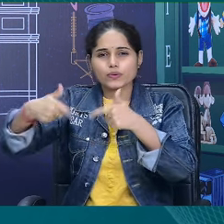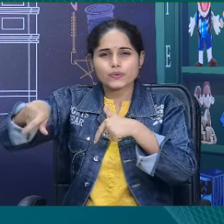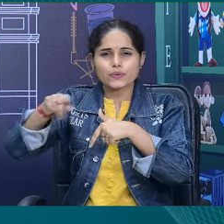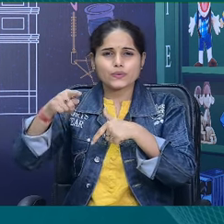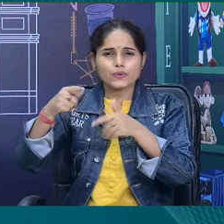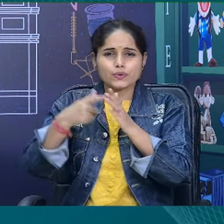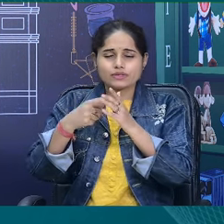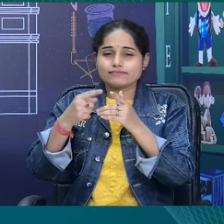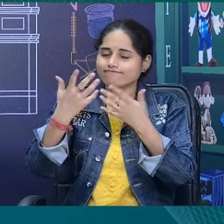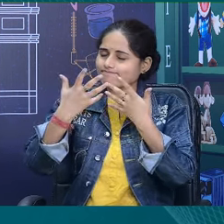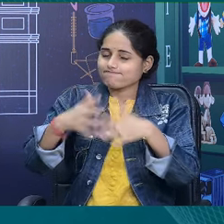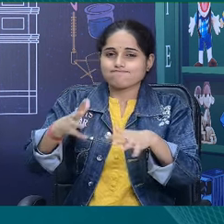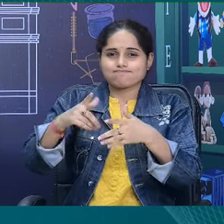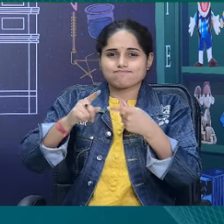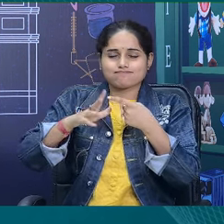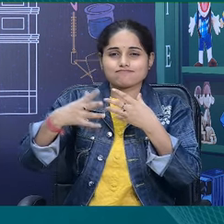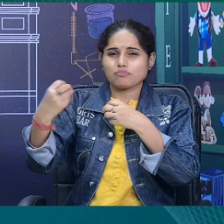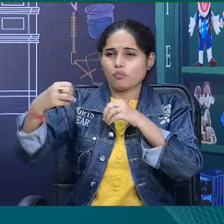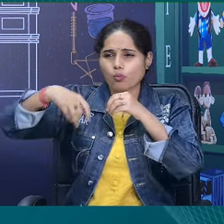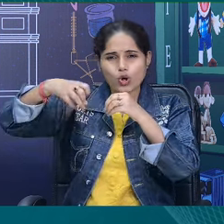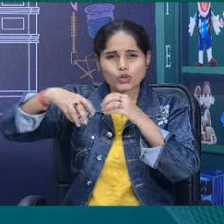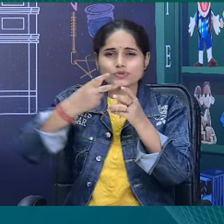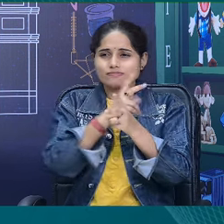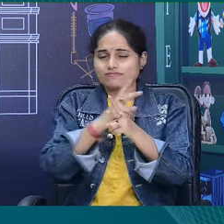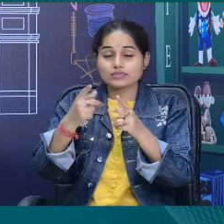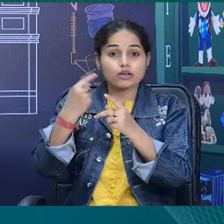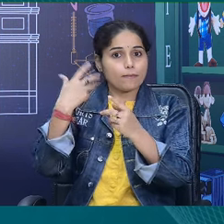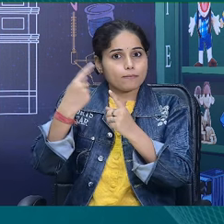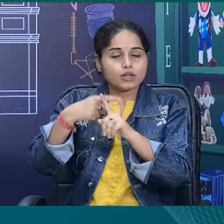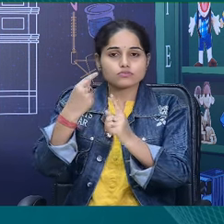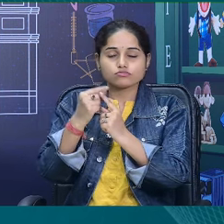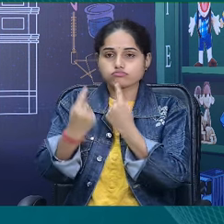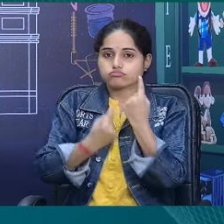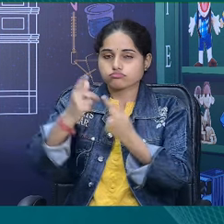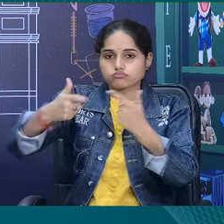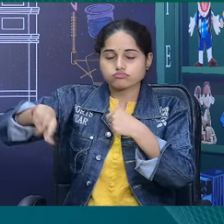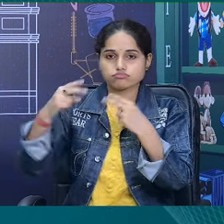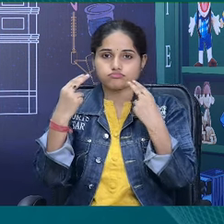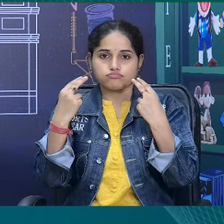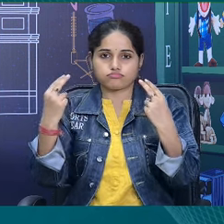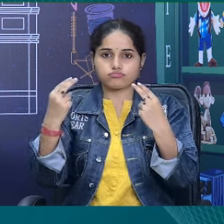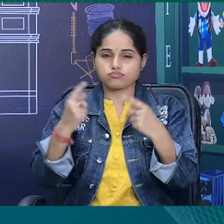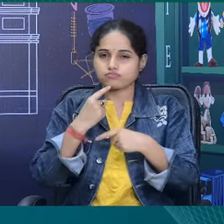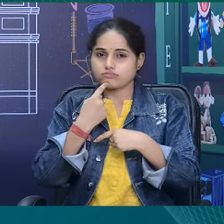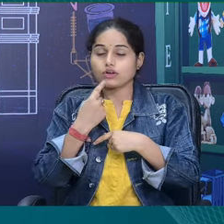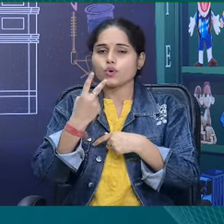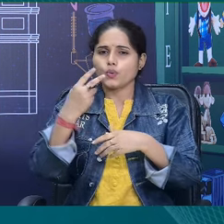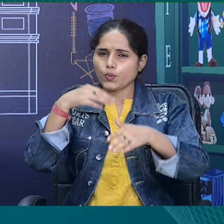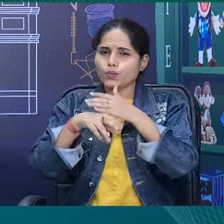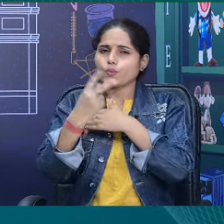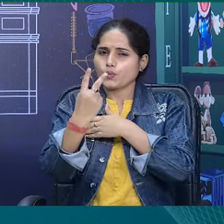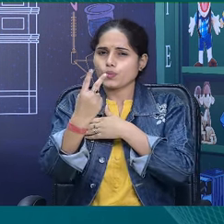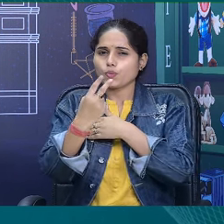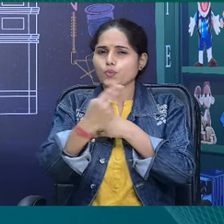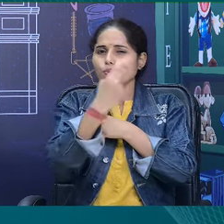पॉलिटिकल इन्फ्लुएंस था वो बहुत ज्यादा हाई अ पावर में था सो वहां पर हमारे दो ऐसे आर्टिस्ट थे जो बहुत उभर